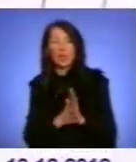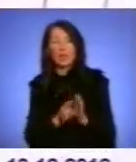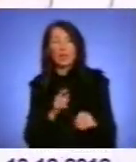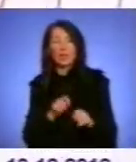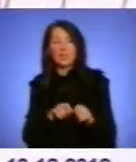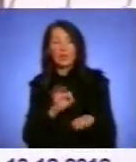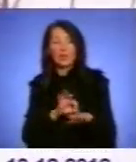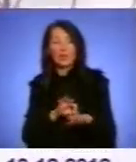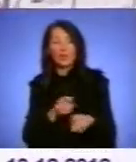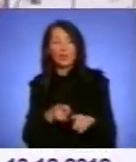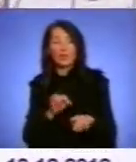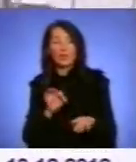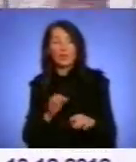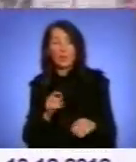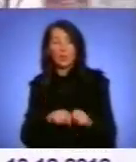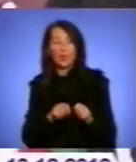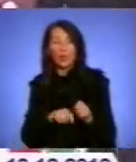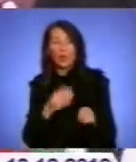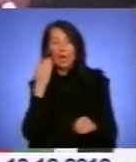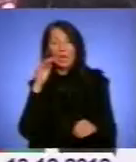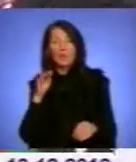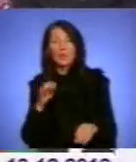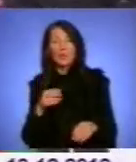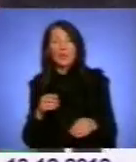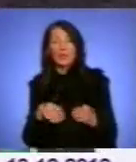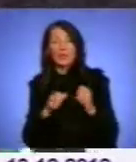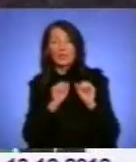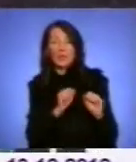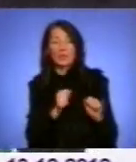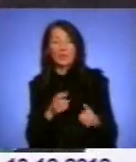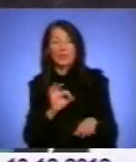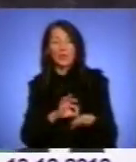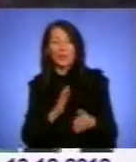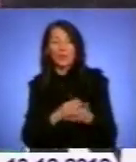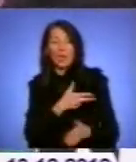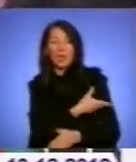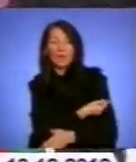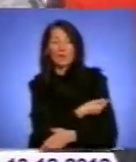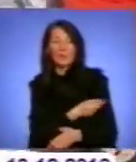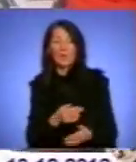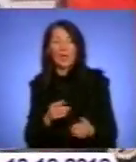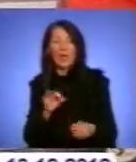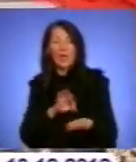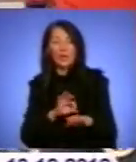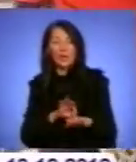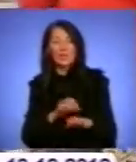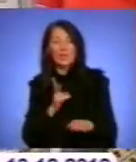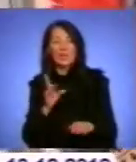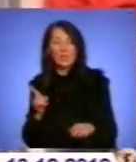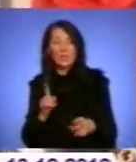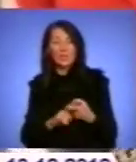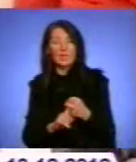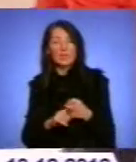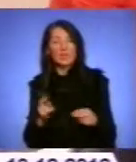контролі. Кращим захистом від хвороби є своєчасна вакцинація, адже захворюваність на кір безпосередньо пов'язана з відсутністю